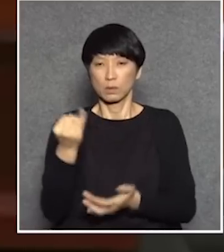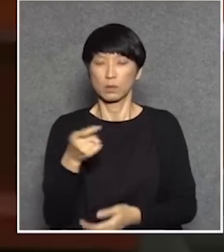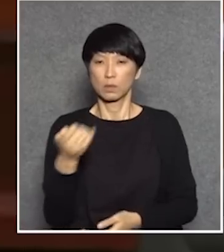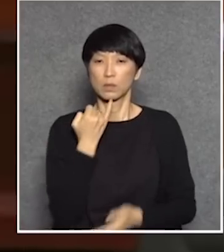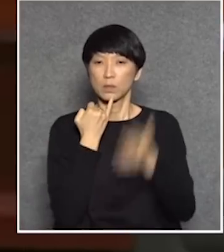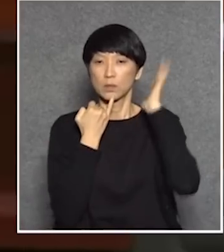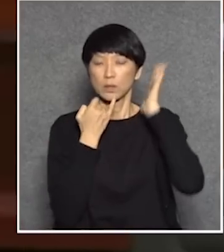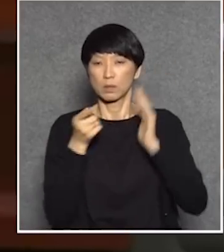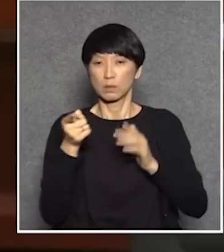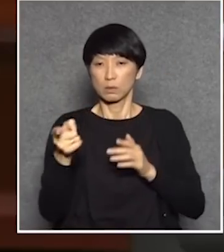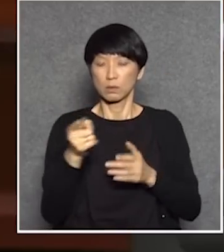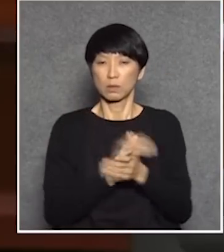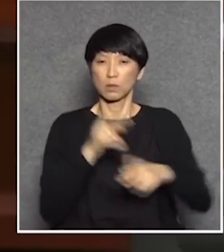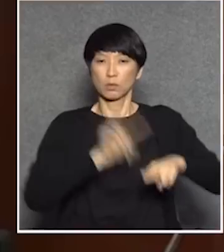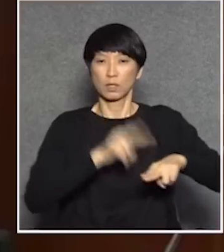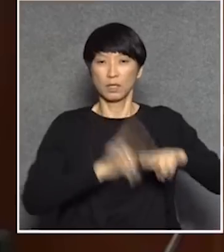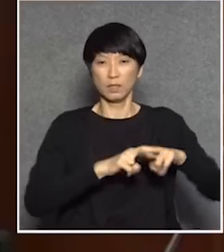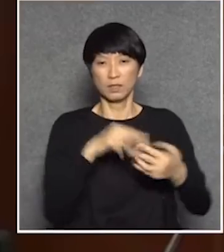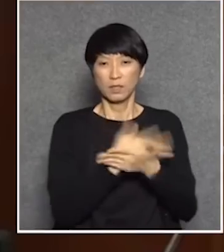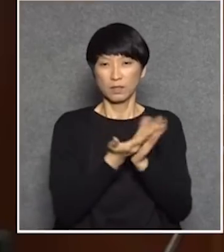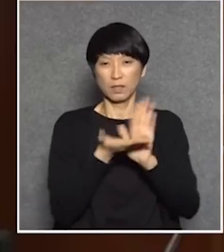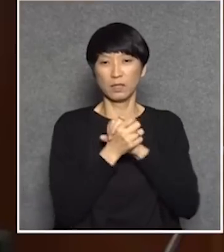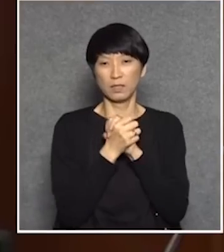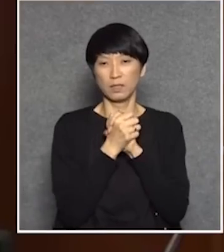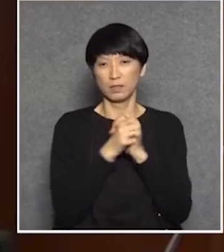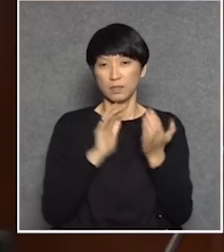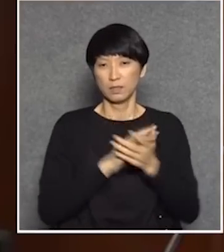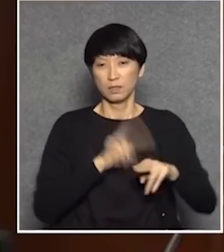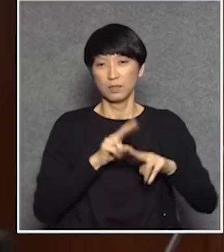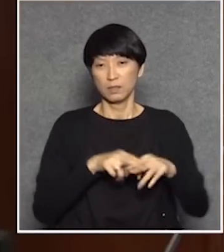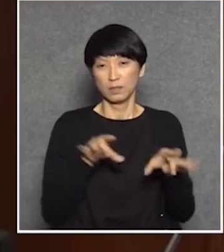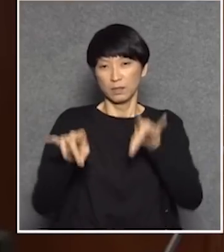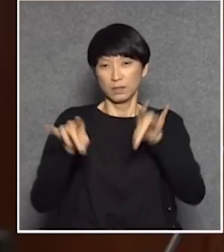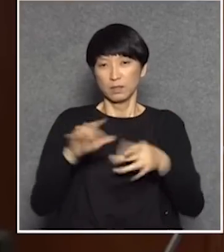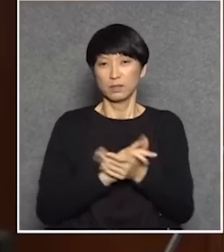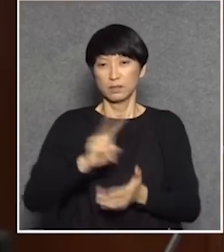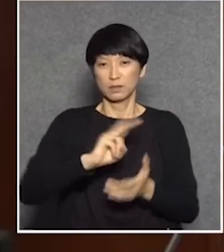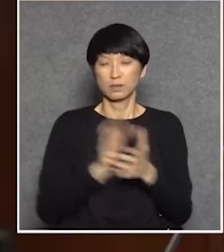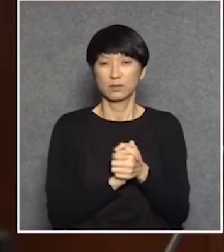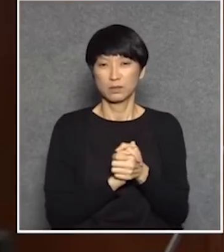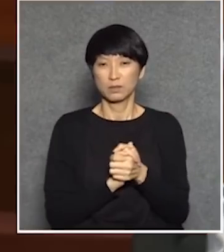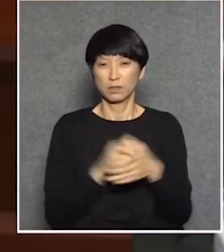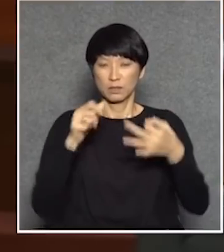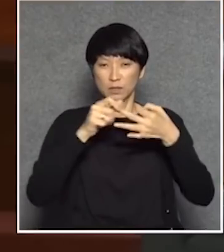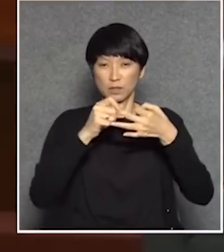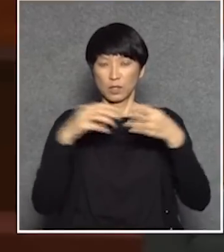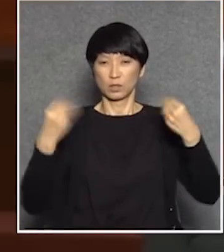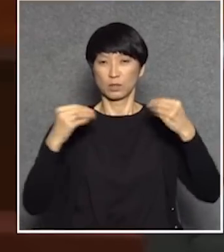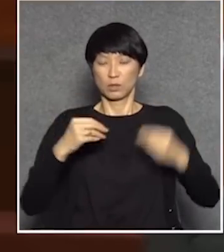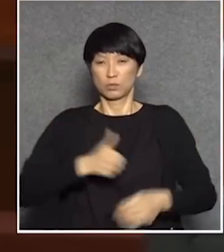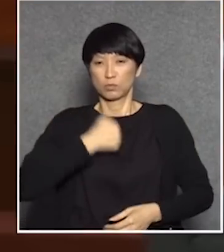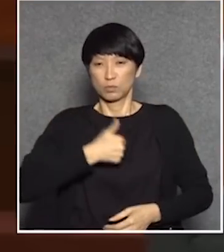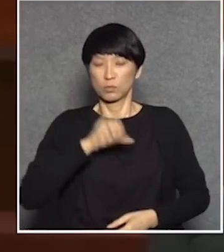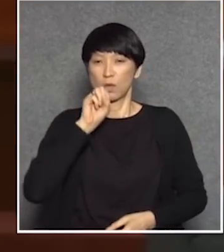後黑手是誰呢？共產黨啊，啊，所以今日我都有提到呢吳克儉係嘛，喺度恐嚇啲教師係